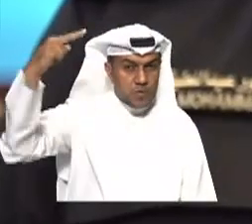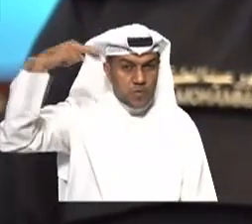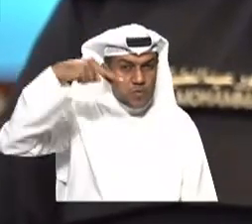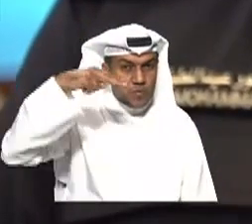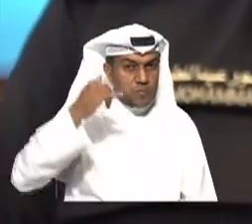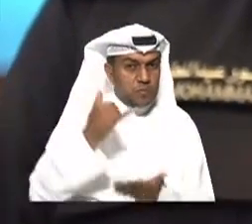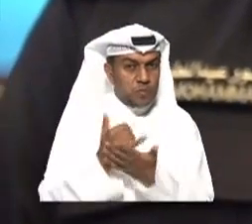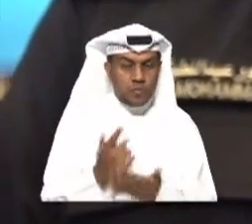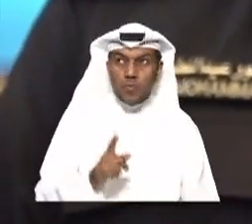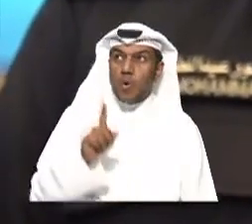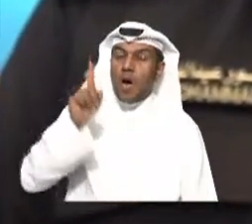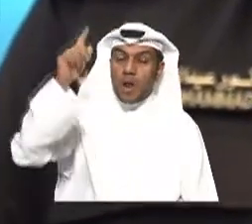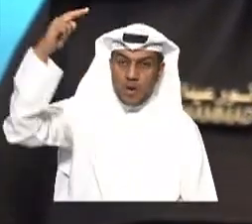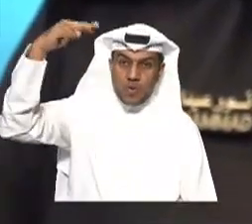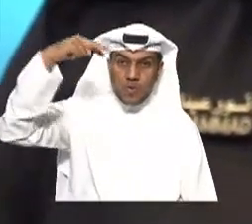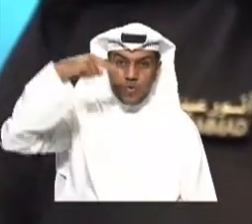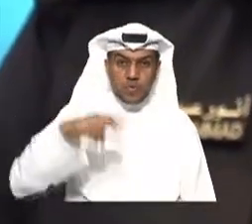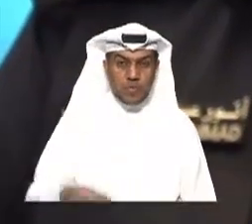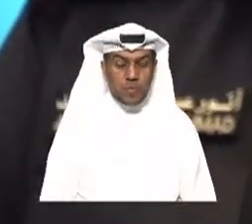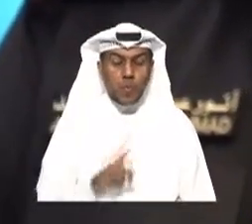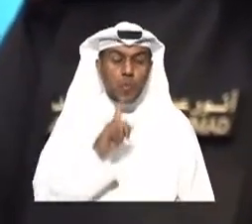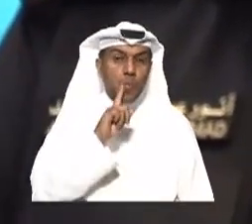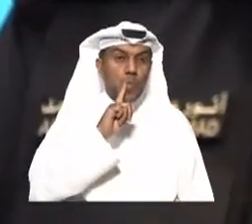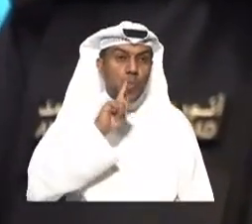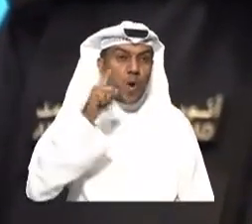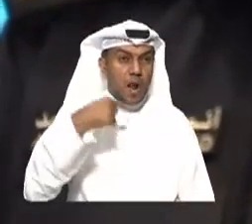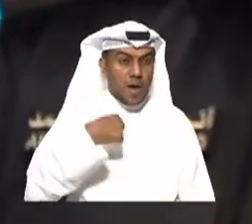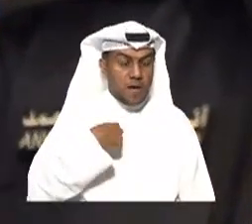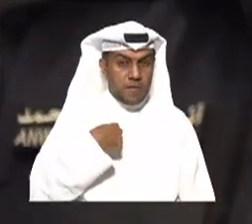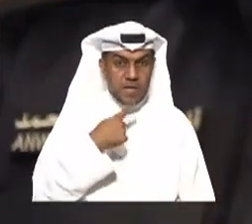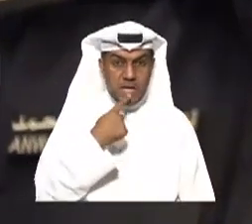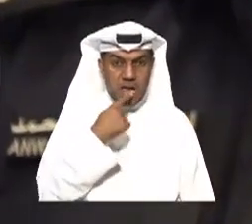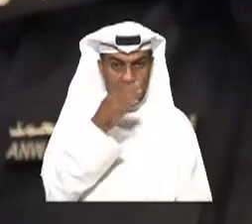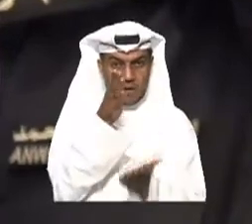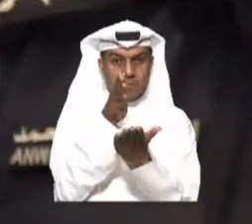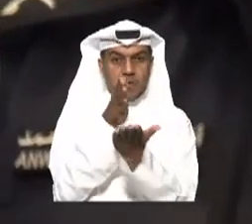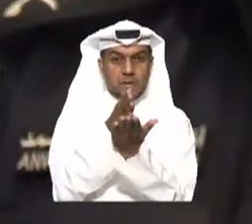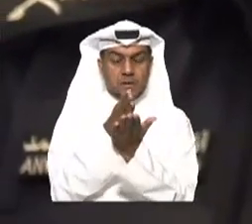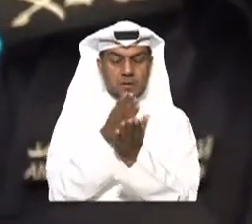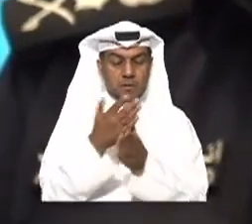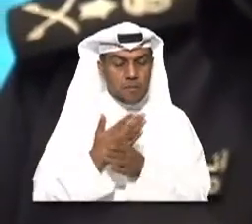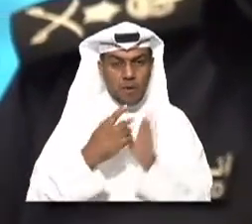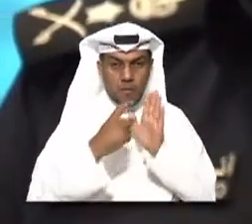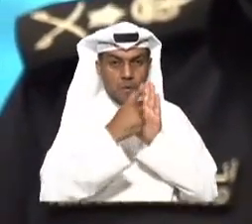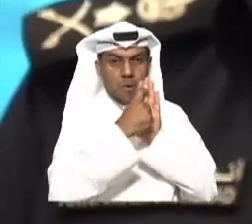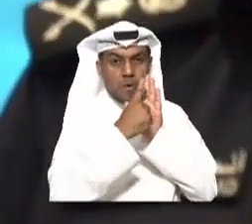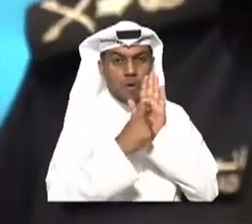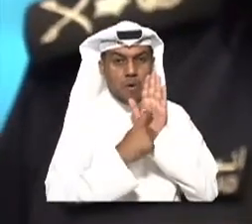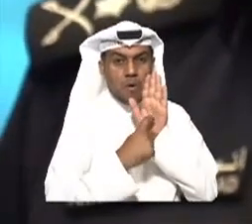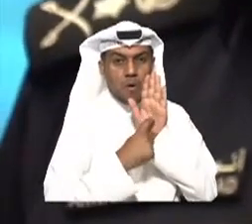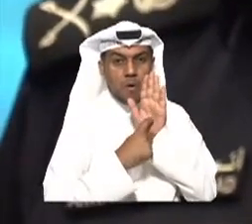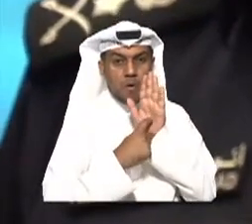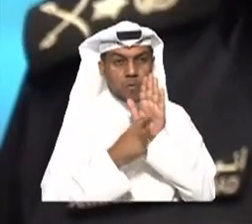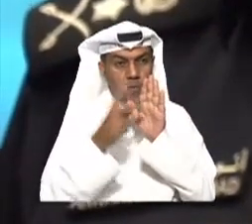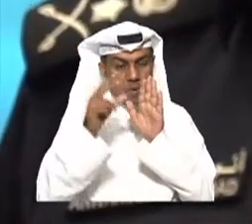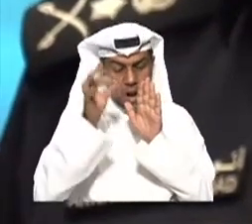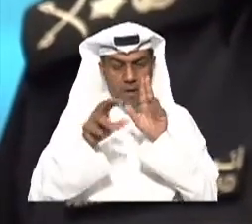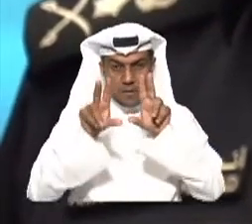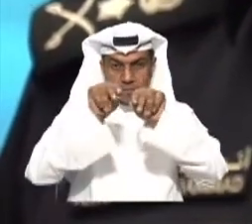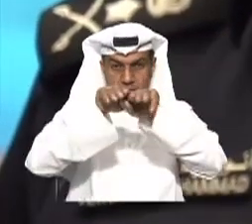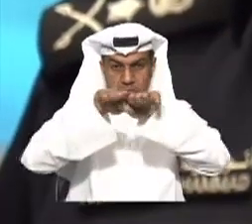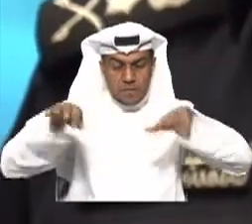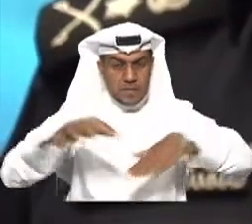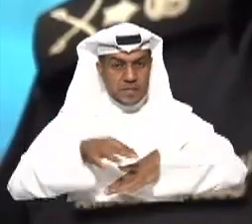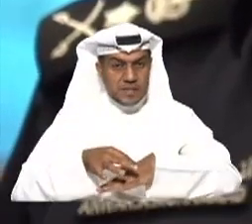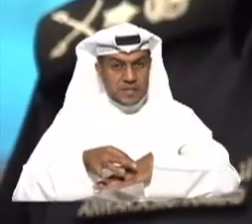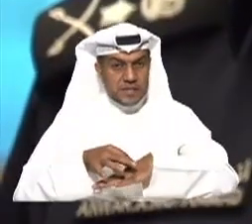وتعالى فخلي قسمك بينكم رب العالمين في تنفيذ القانون وتطبيقه مع النظر الإنسانية